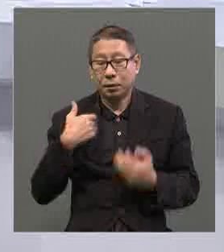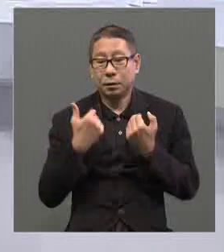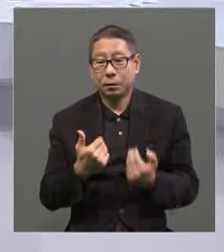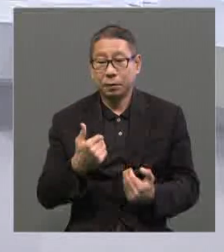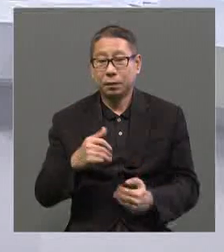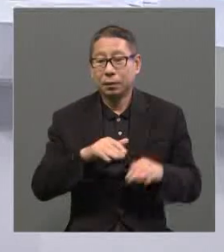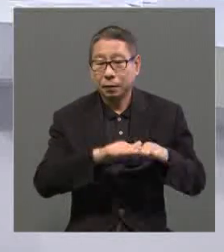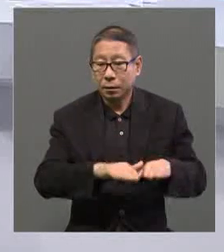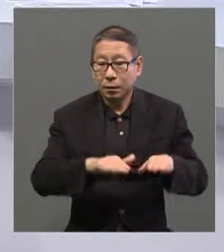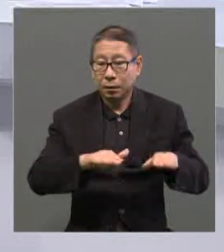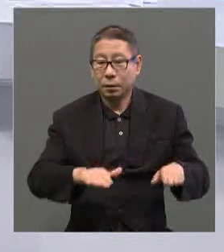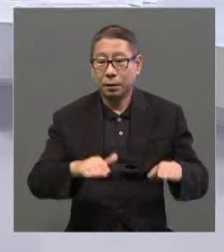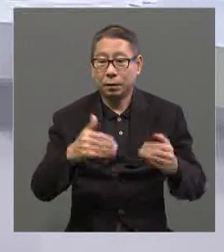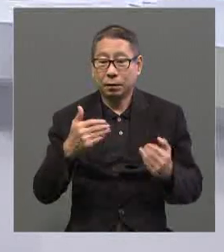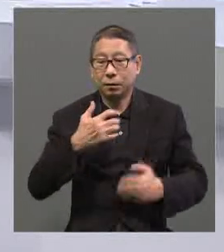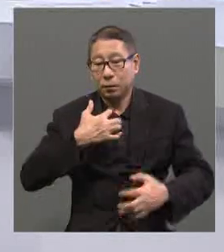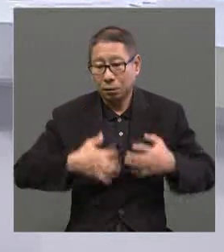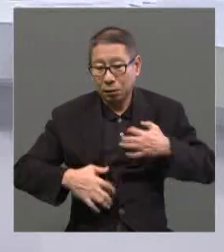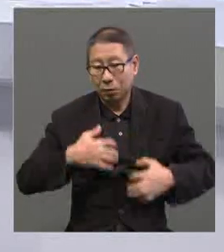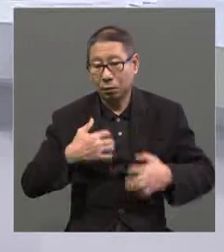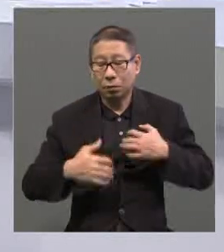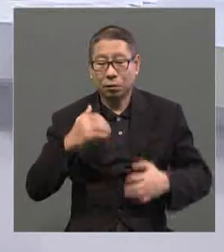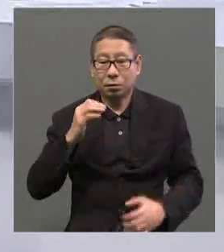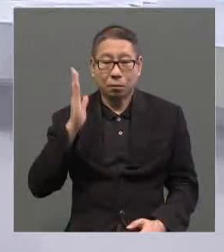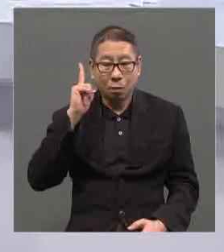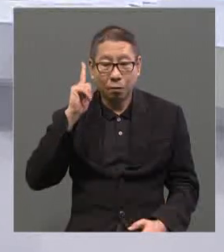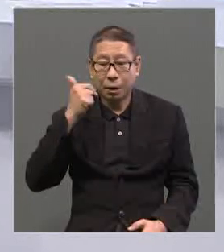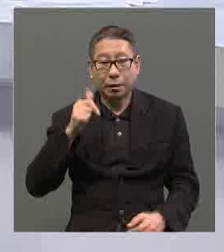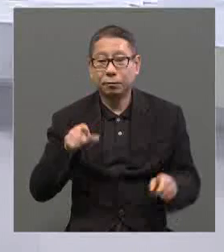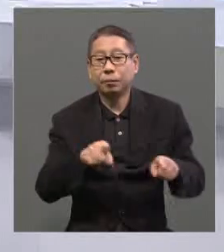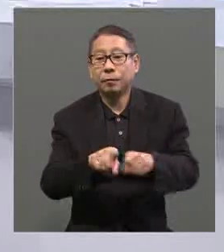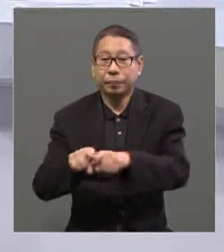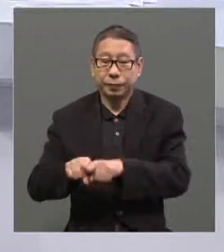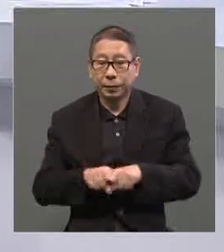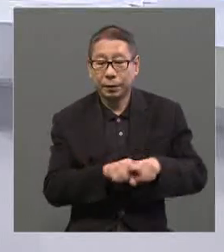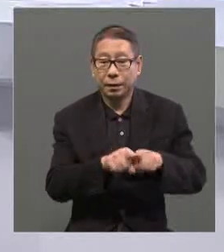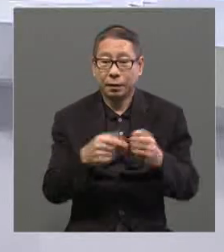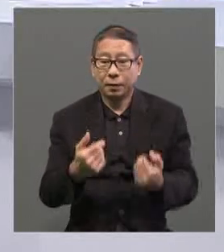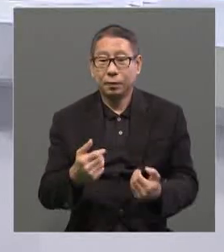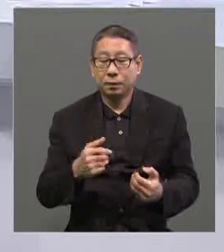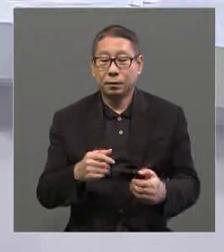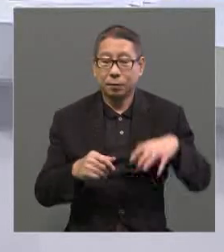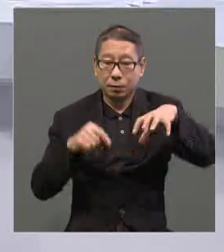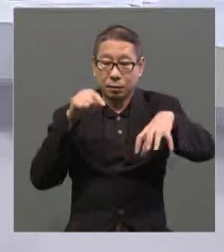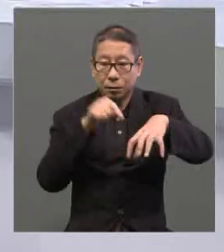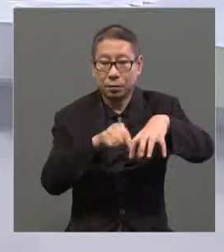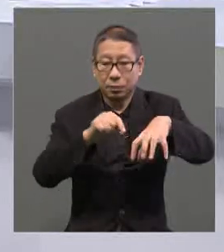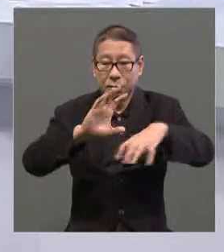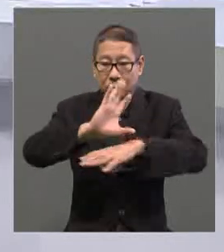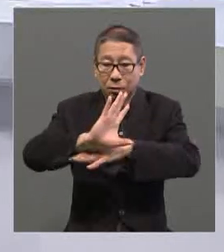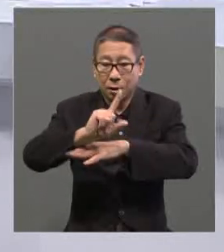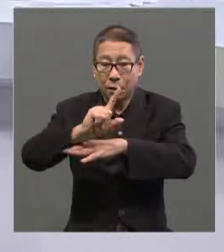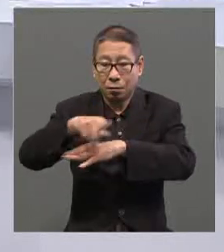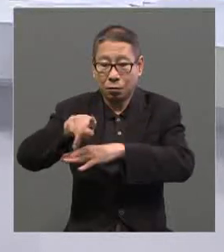ยังอยู่ที่เรื่องของเด็กๆคุณผู้ชมอันนี้ก็โหเป็นความเดือดร้อนของทั้งเด็กและผู้ปกครองเช่นเดียวกันเรื่องนี้เกิดขึ้นที่ตัวเมืองจังหวัดชัยภูมิครับ